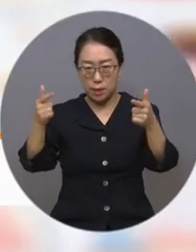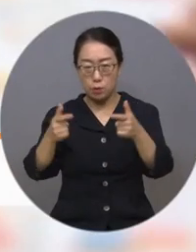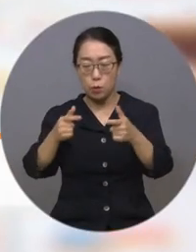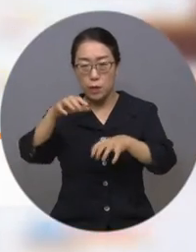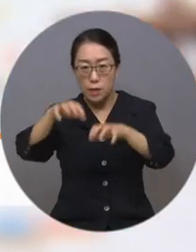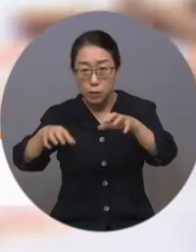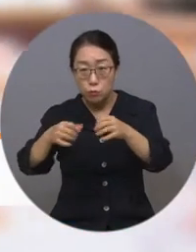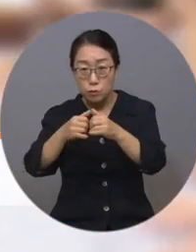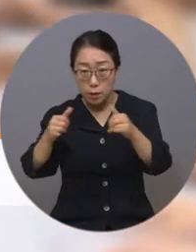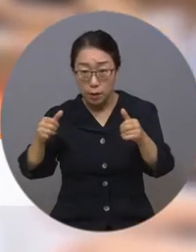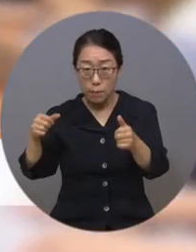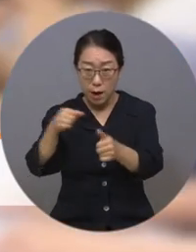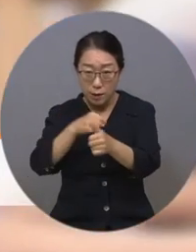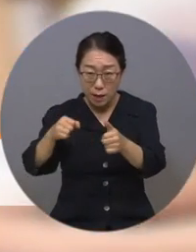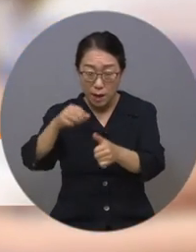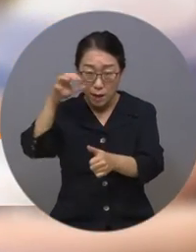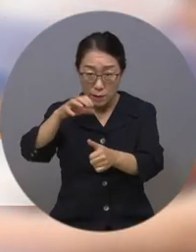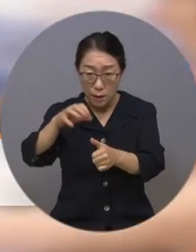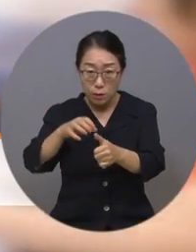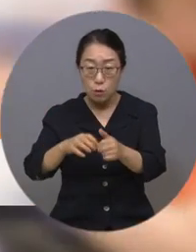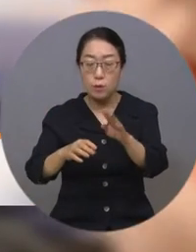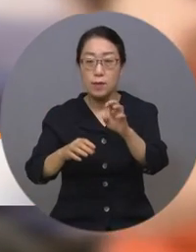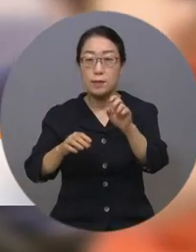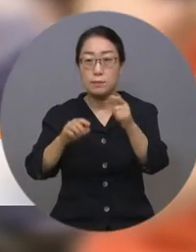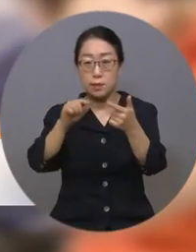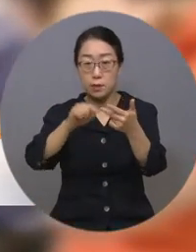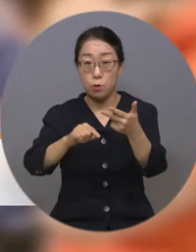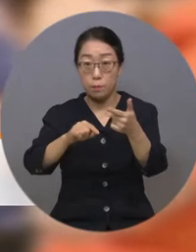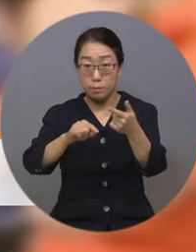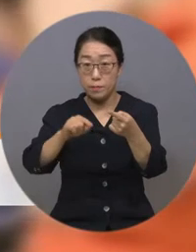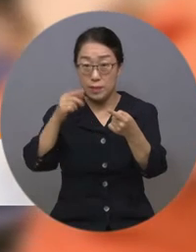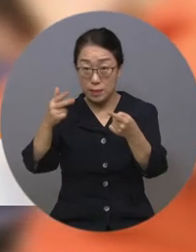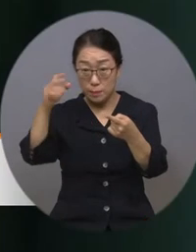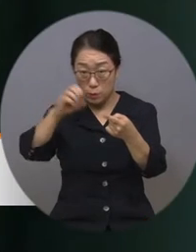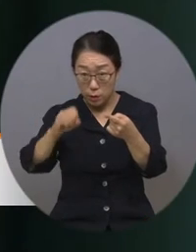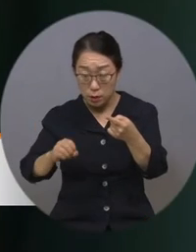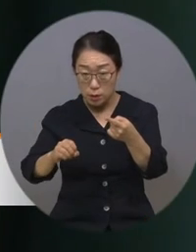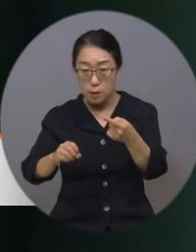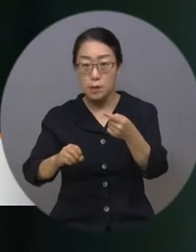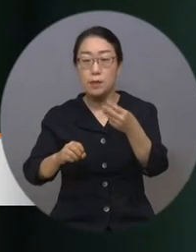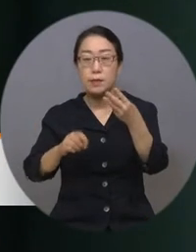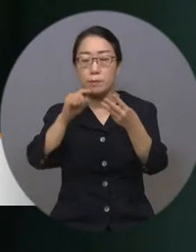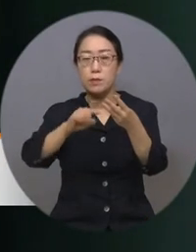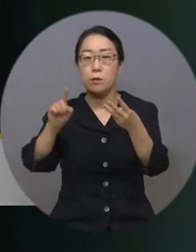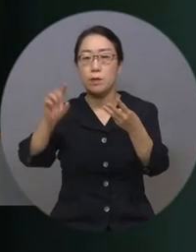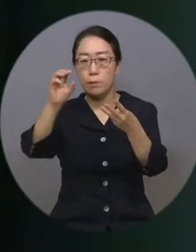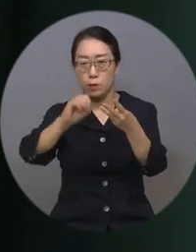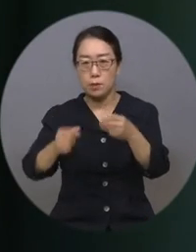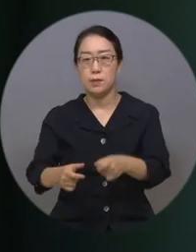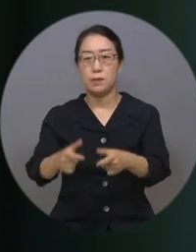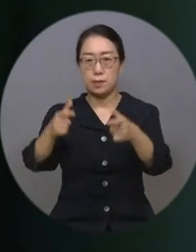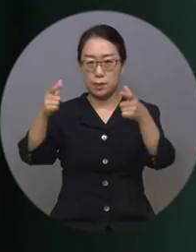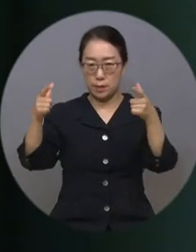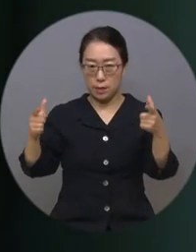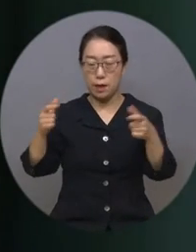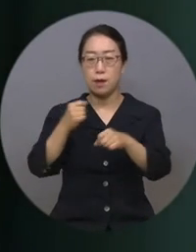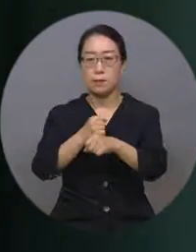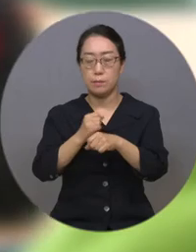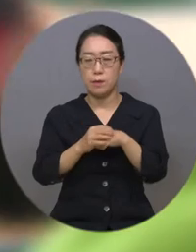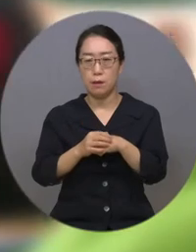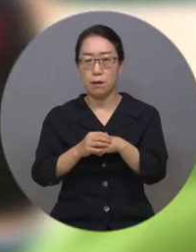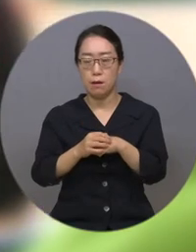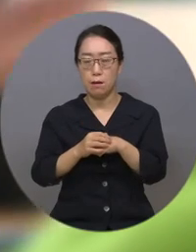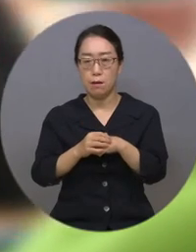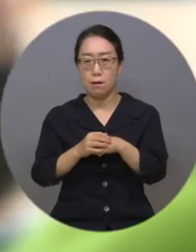의한 학대 도 41.7% 로 지난해 대비 3.1% 증가 있습니다 학대